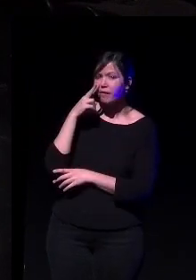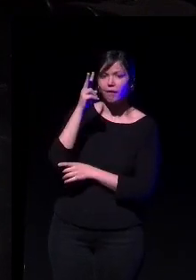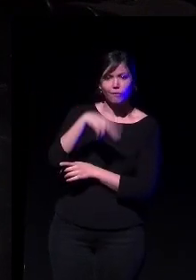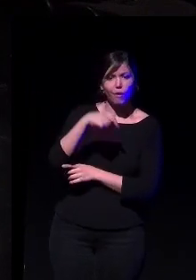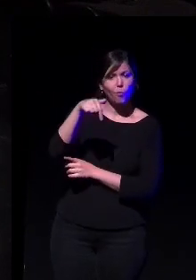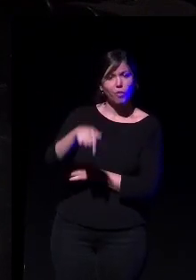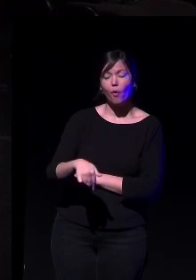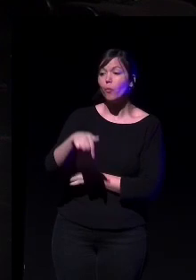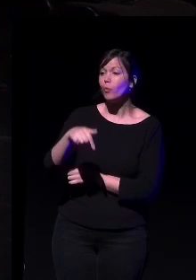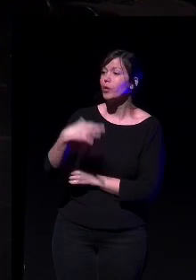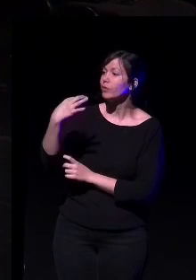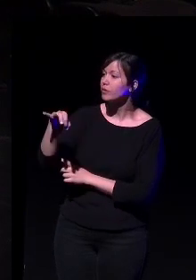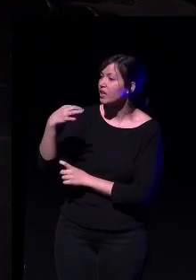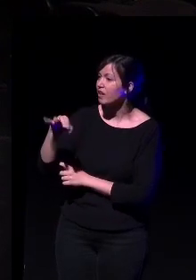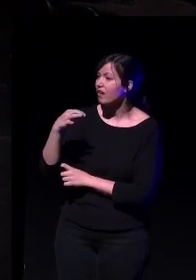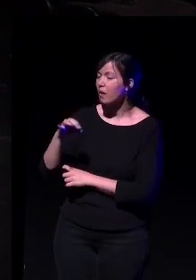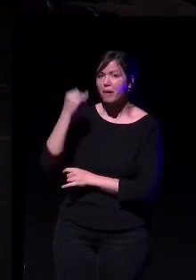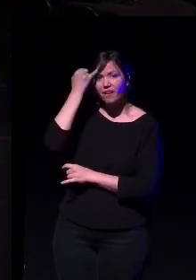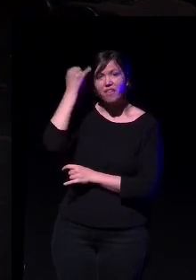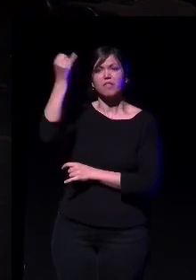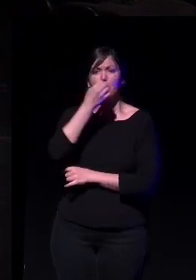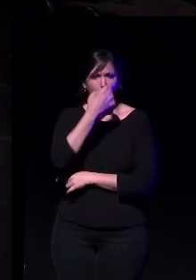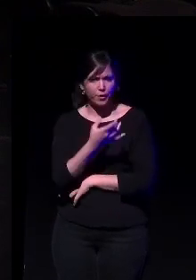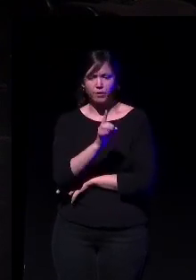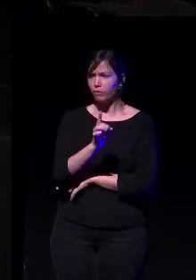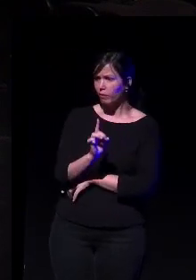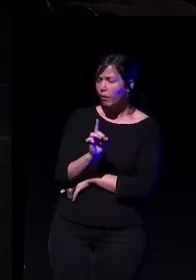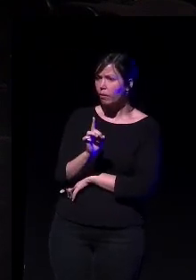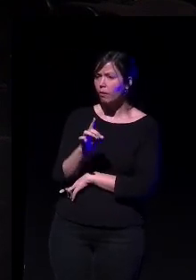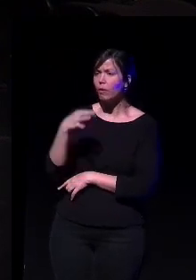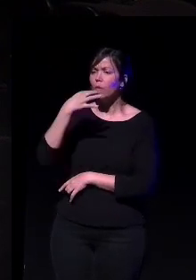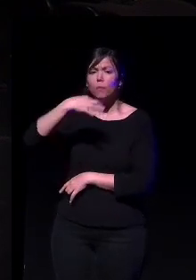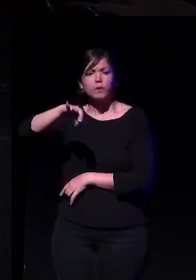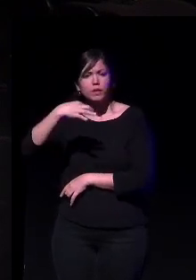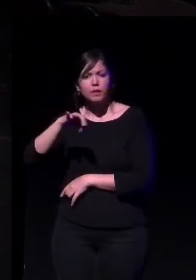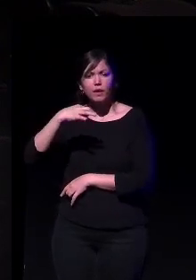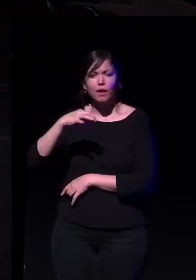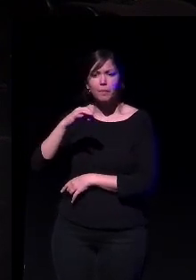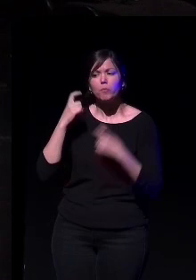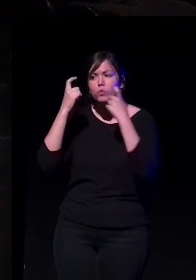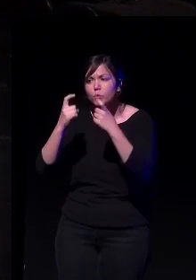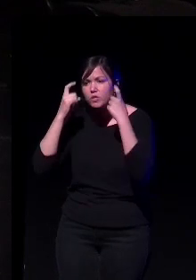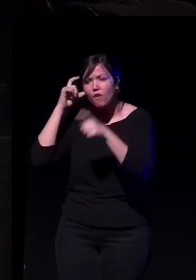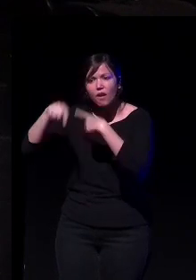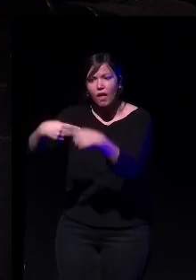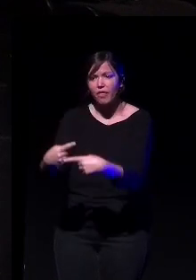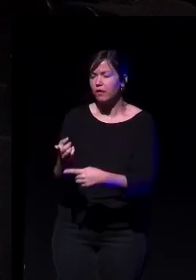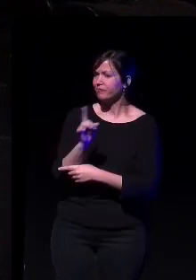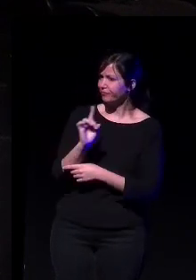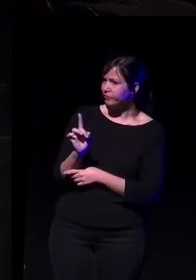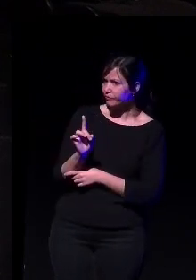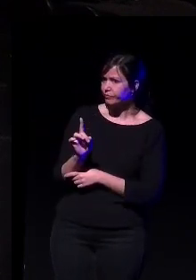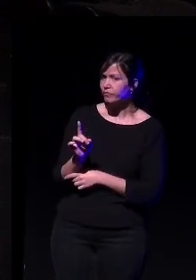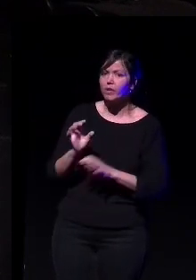avui no només representa una idea brillant, no només representa un esforç diari, sobretot